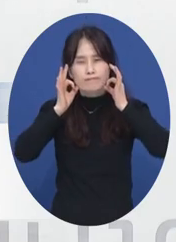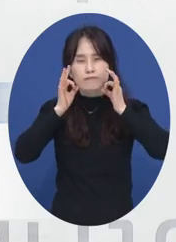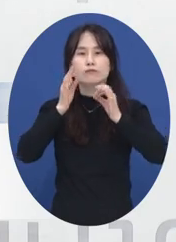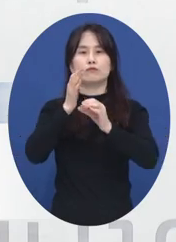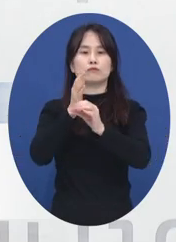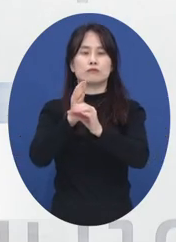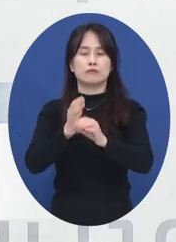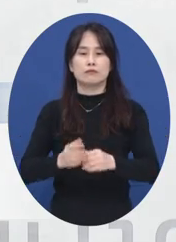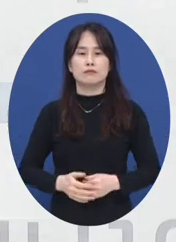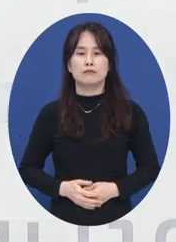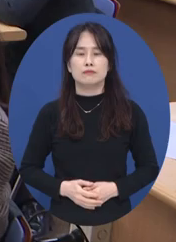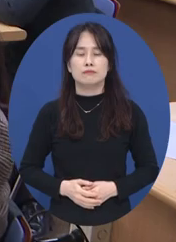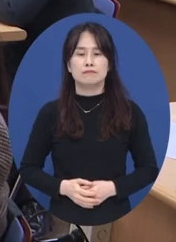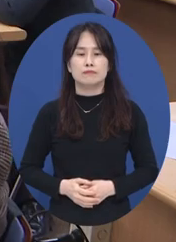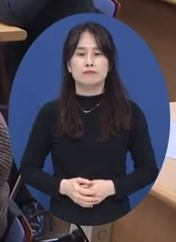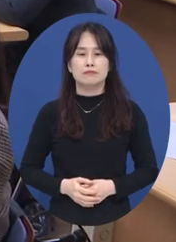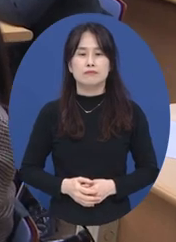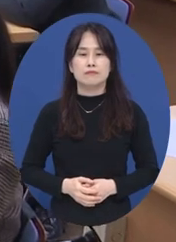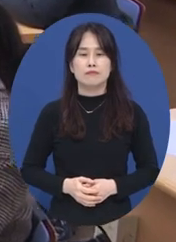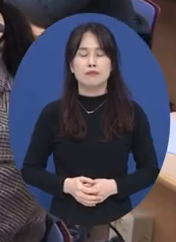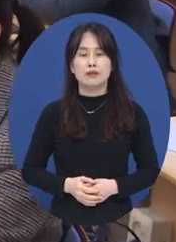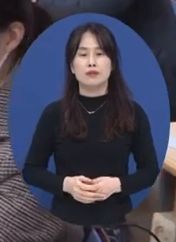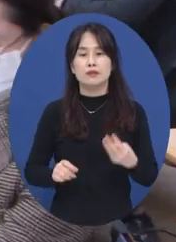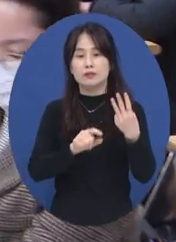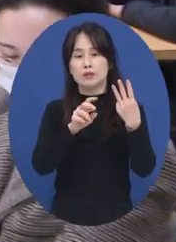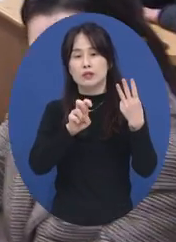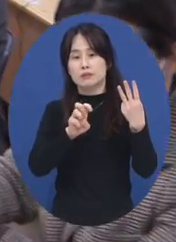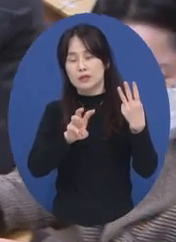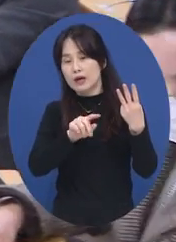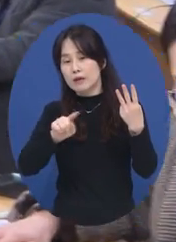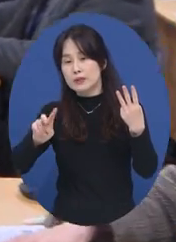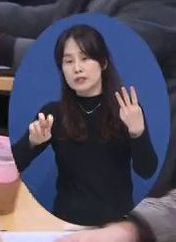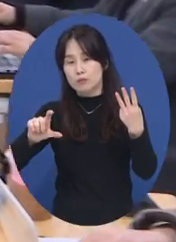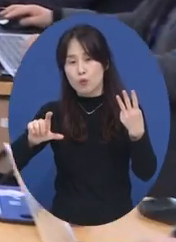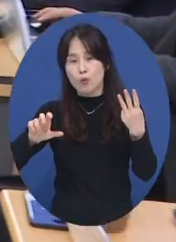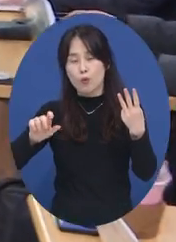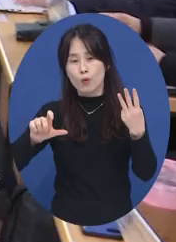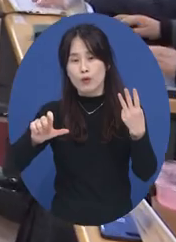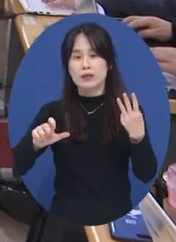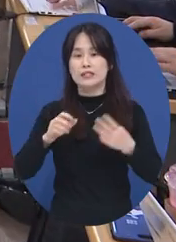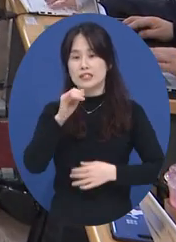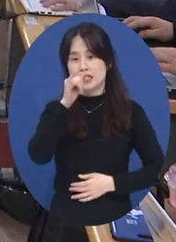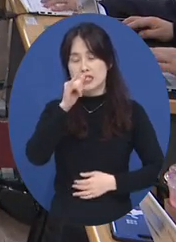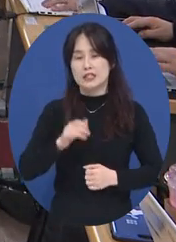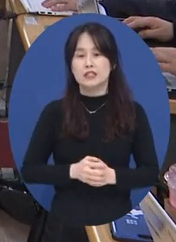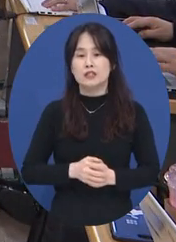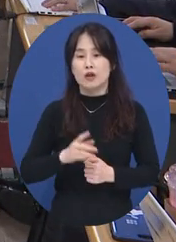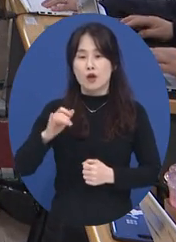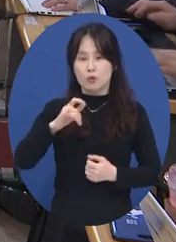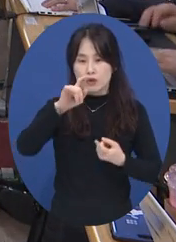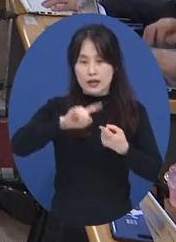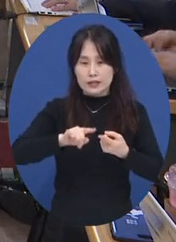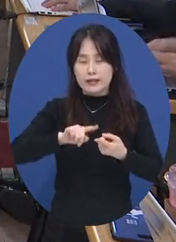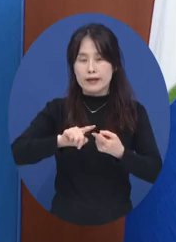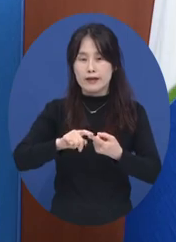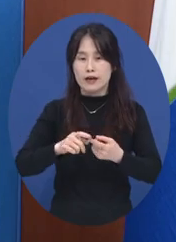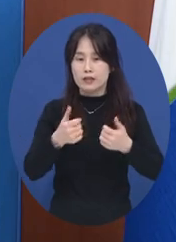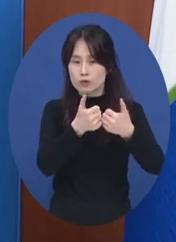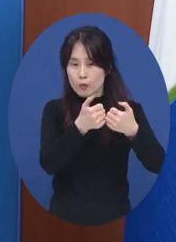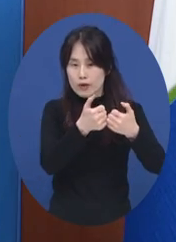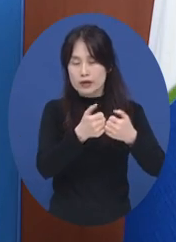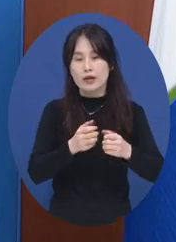회선을 나오고 있습니다 경기도는 오는 23일부터 25일까지 열리는 코로나 읽음 원포인트 임시회에서